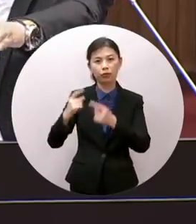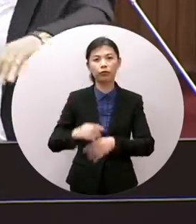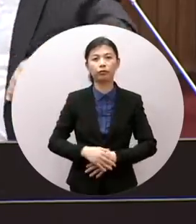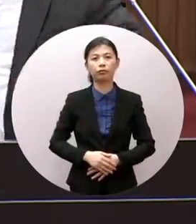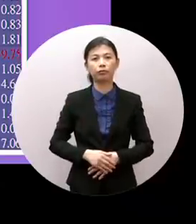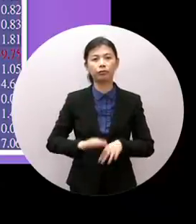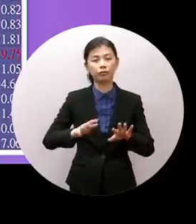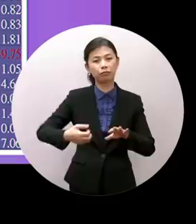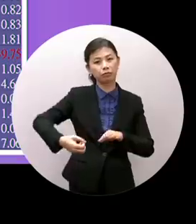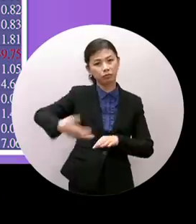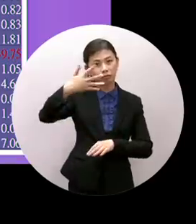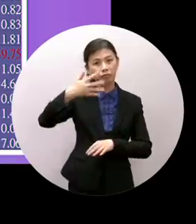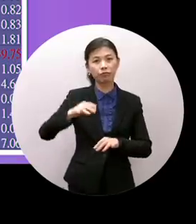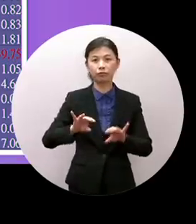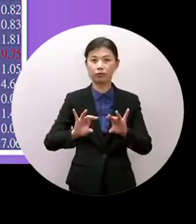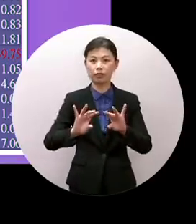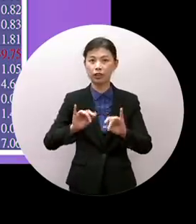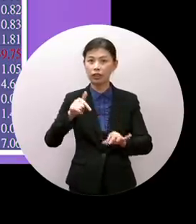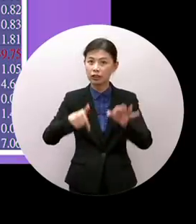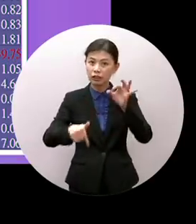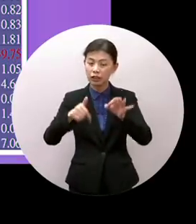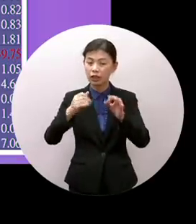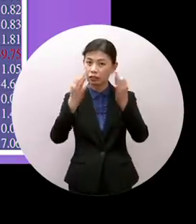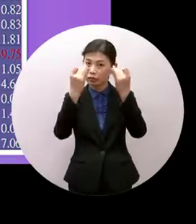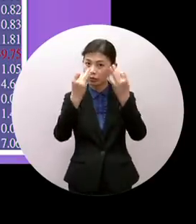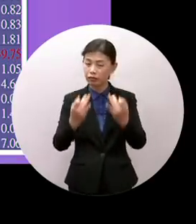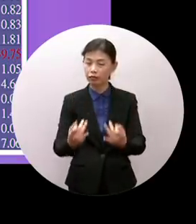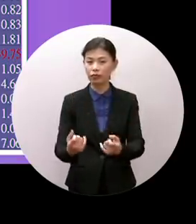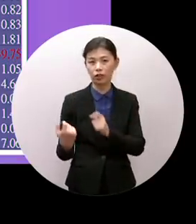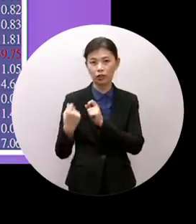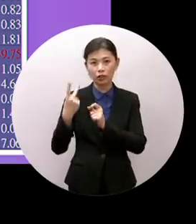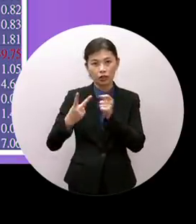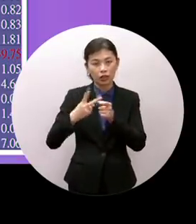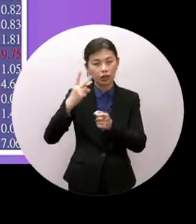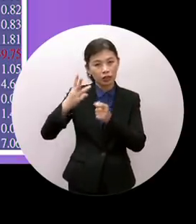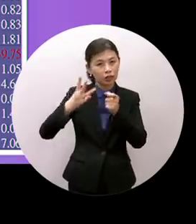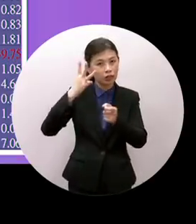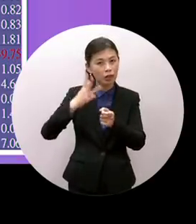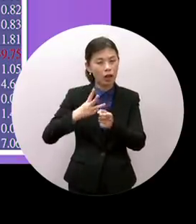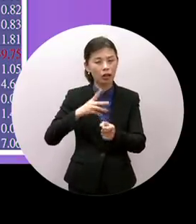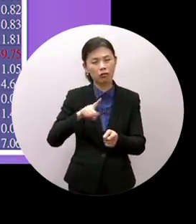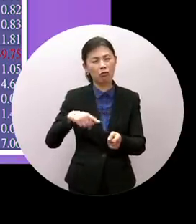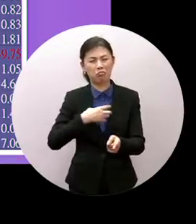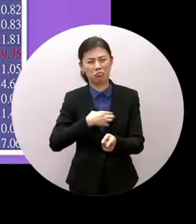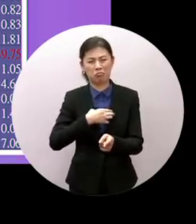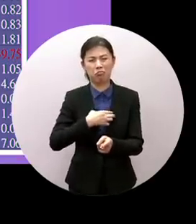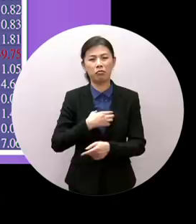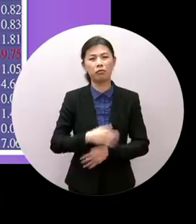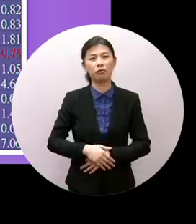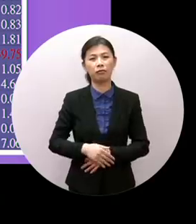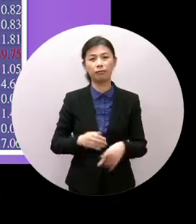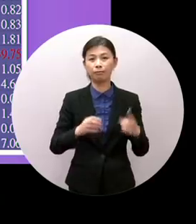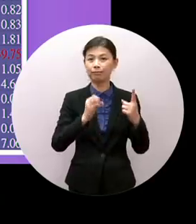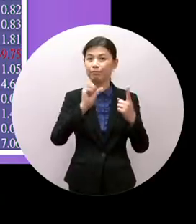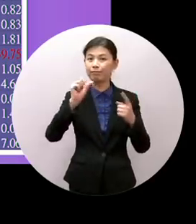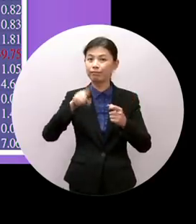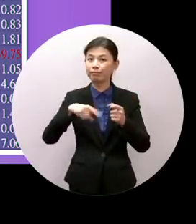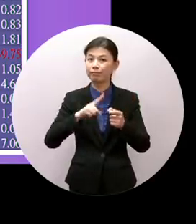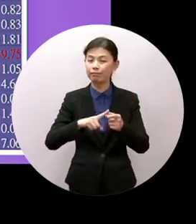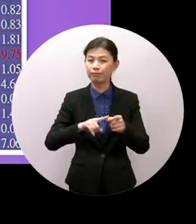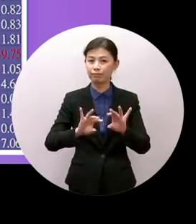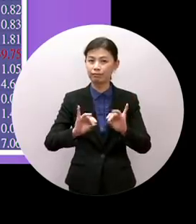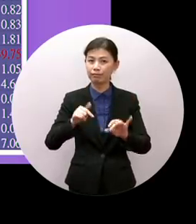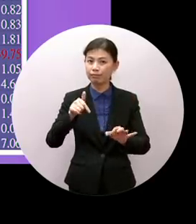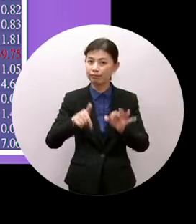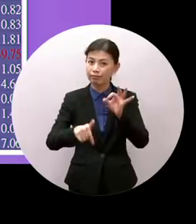一张，这个是现在这2、3年来被抱怨非常严重的问题，就是 105年我们的地